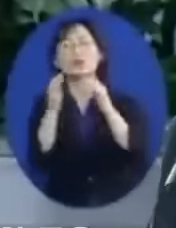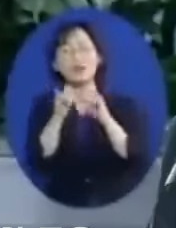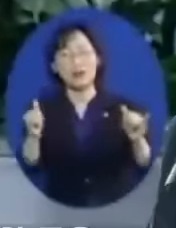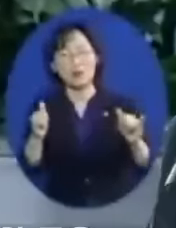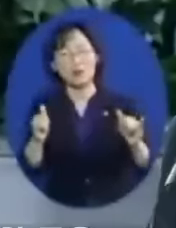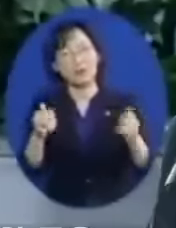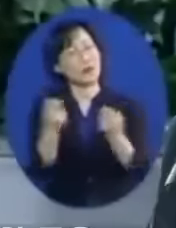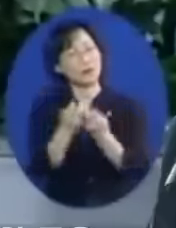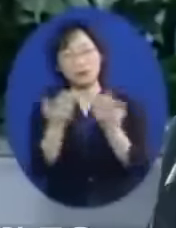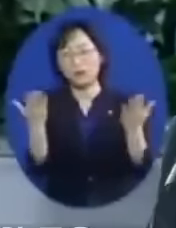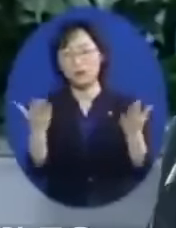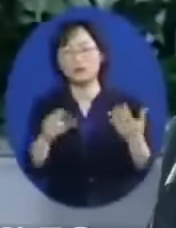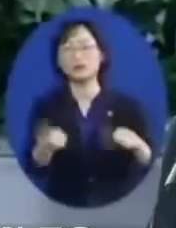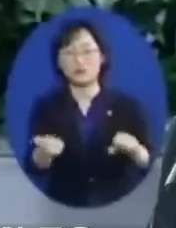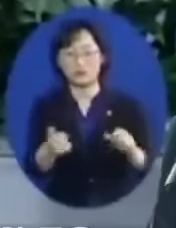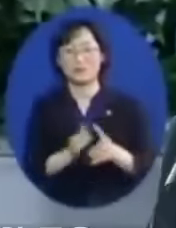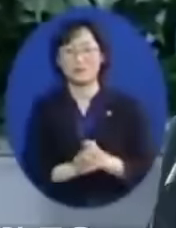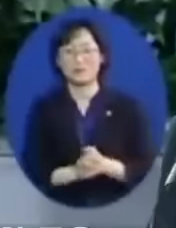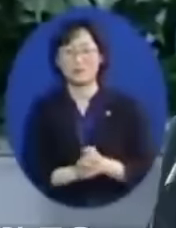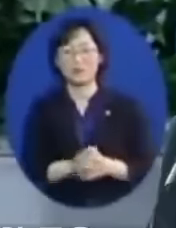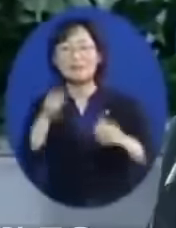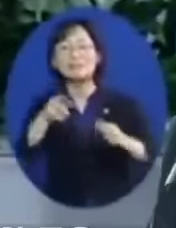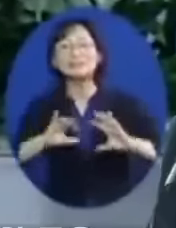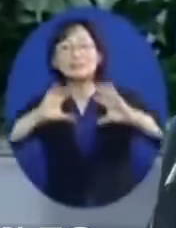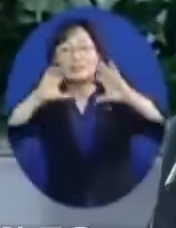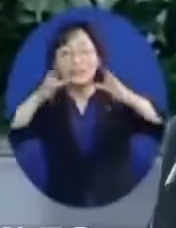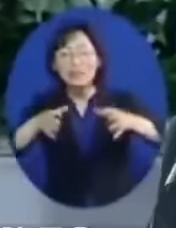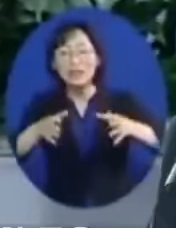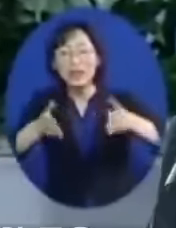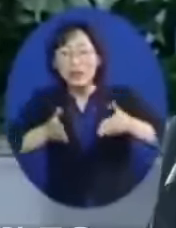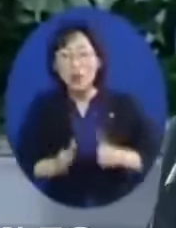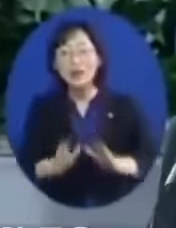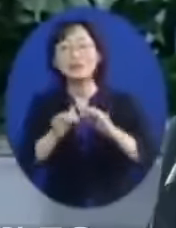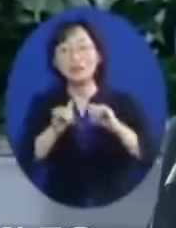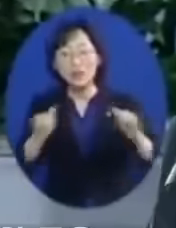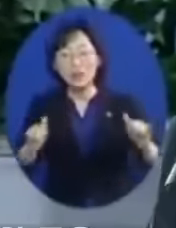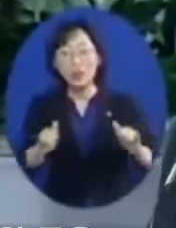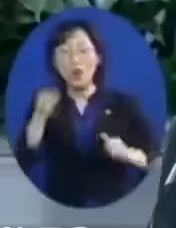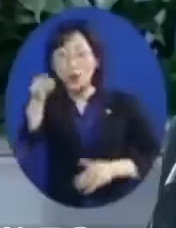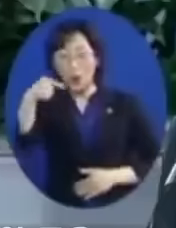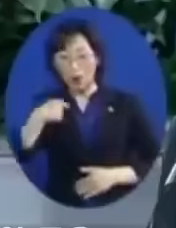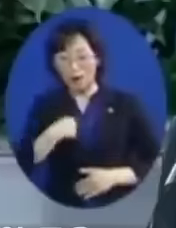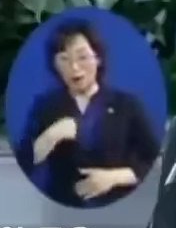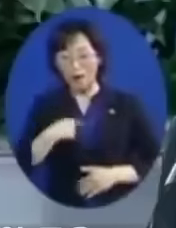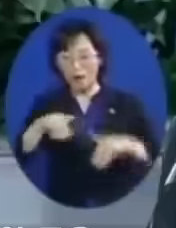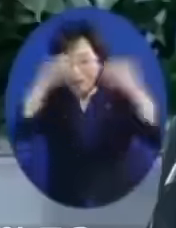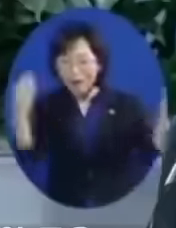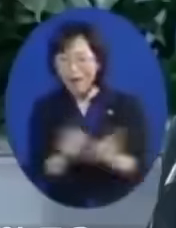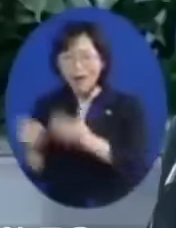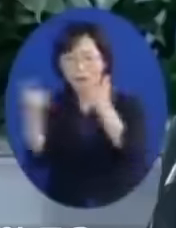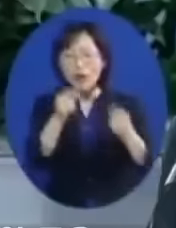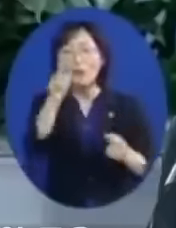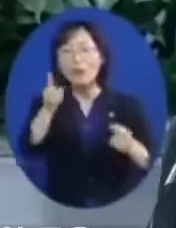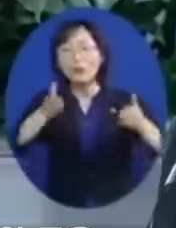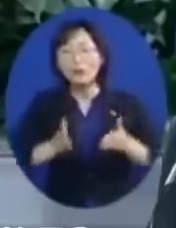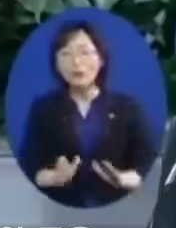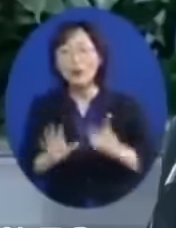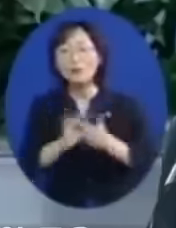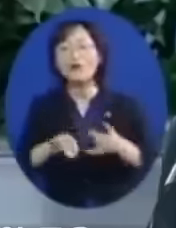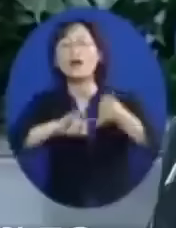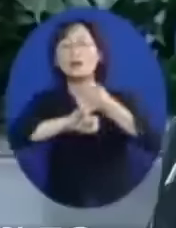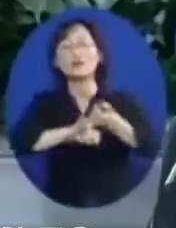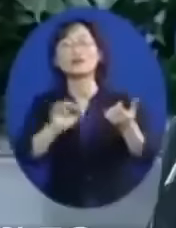별 도리 없이 죽습니다. 이 세상에 태어난 사람은 너나 할 것 없이 한번 태어났으면